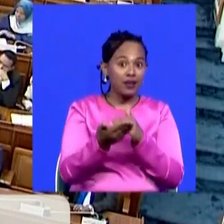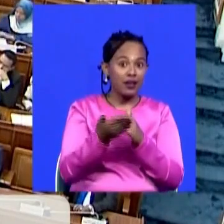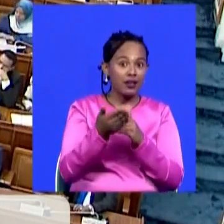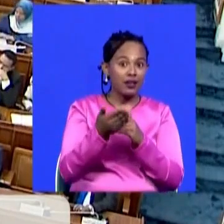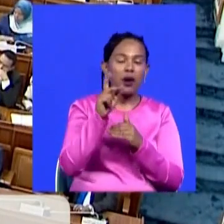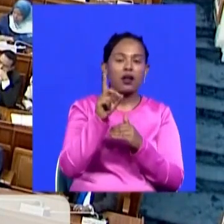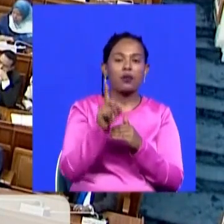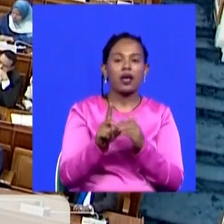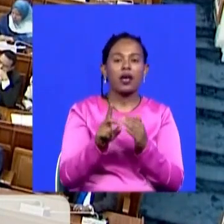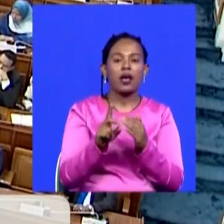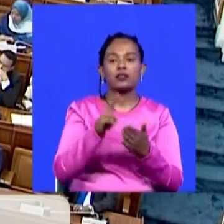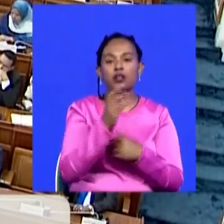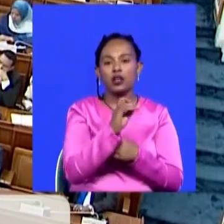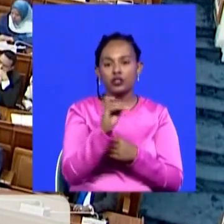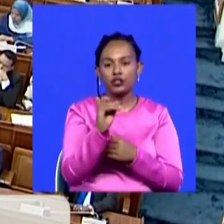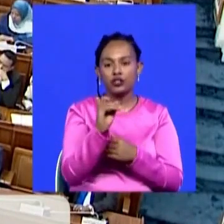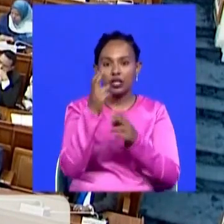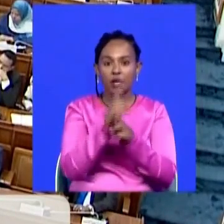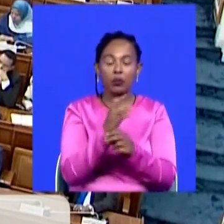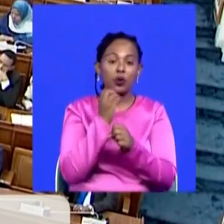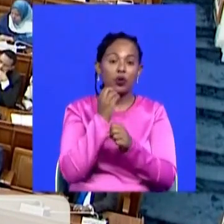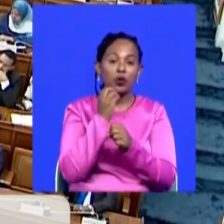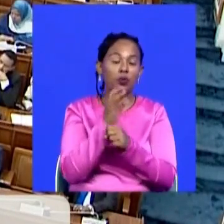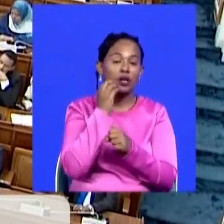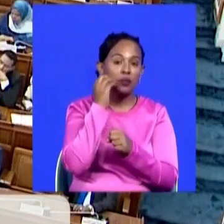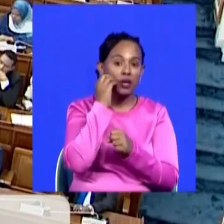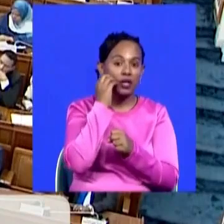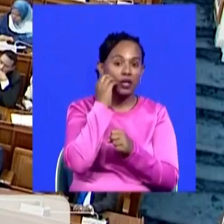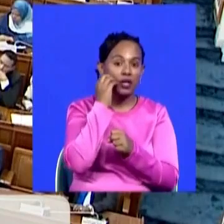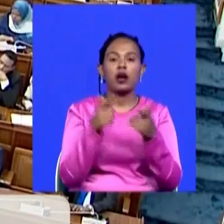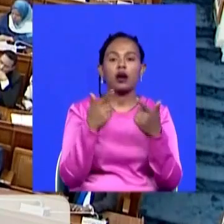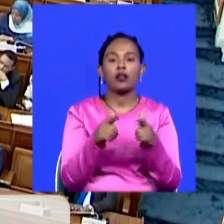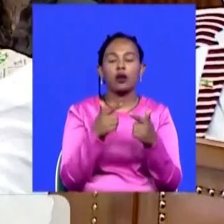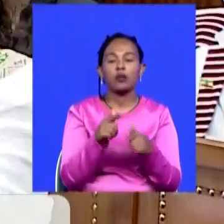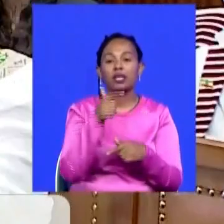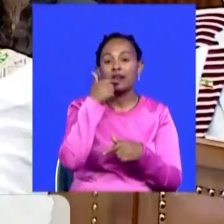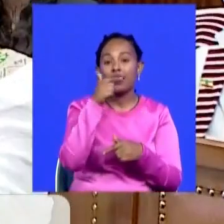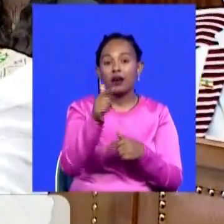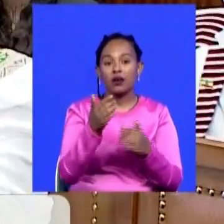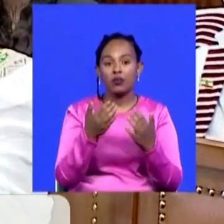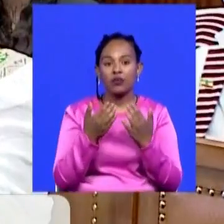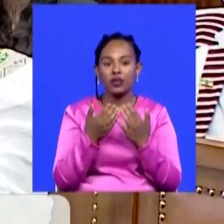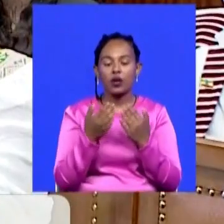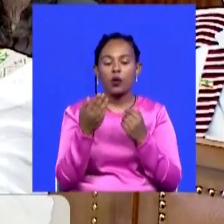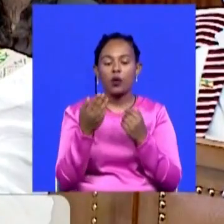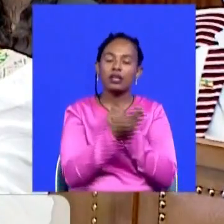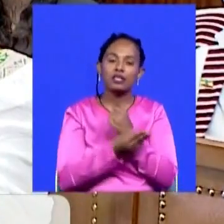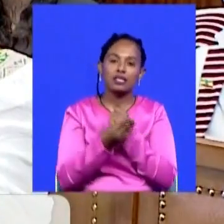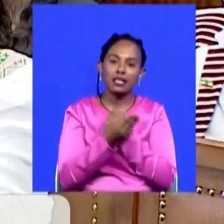እንጂ የተከበረው ምክር ቤት በዚሁ አጋጣሚ እንዲገነዘብ የምፈልገው የስንዴ